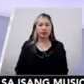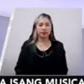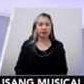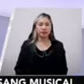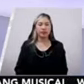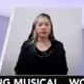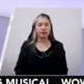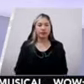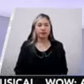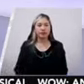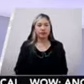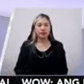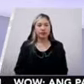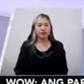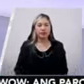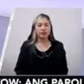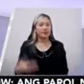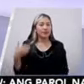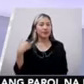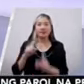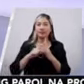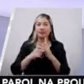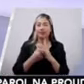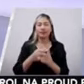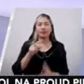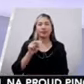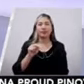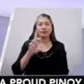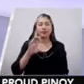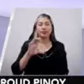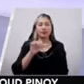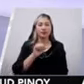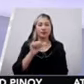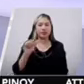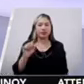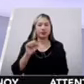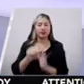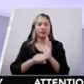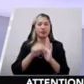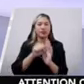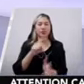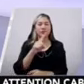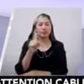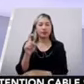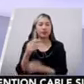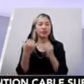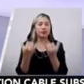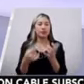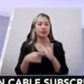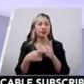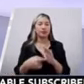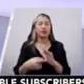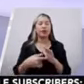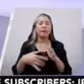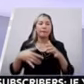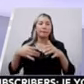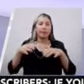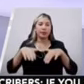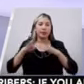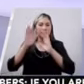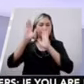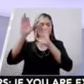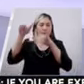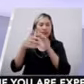Hindi pa man nagsisimula ang NCAA Season 100, nagpamalas na ng kanilang basketball skills ang 10 teams ng NCAA para sa